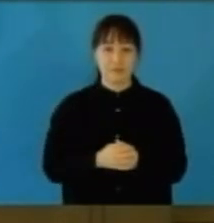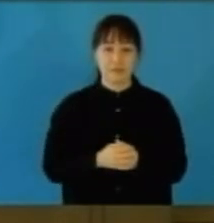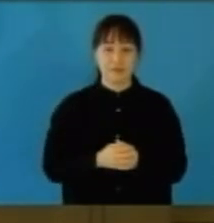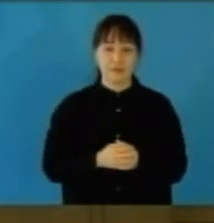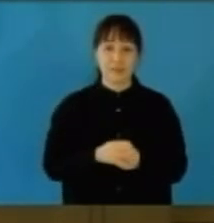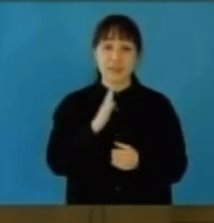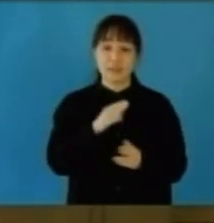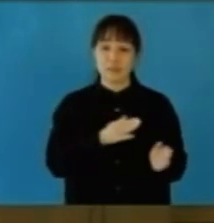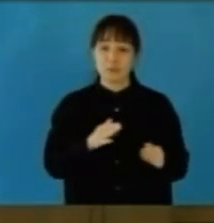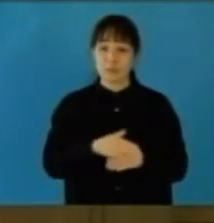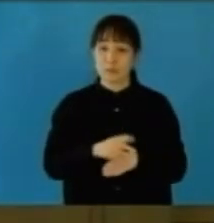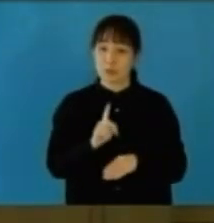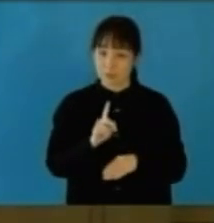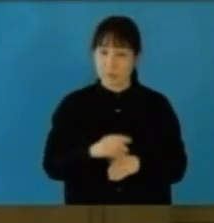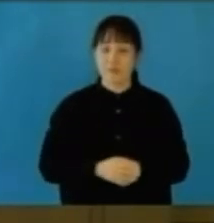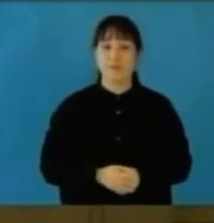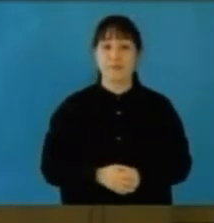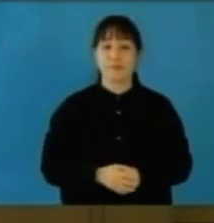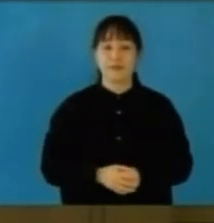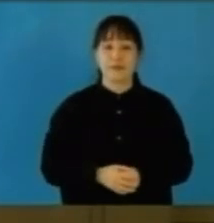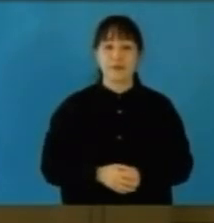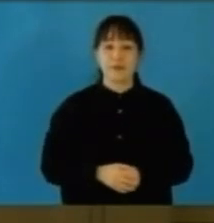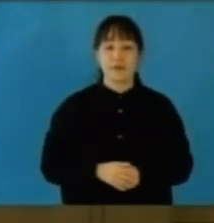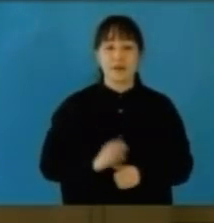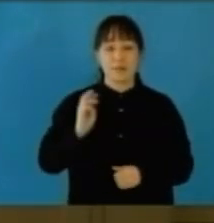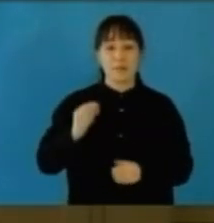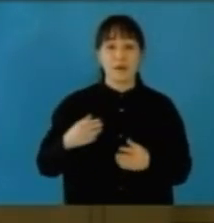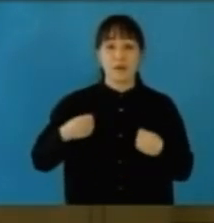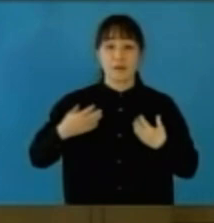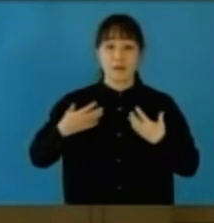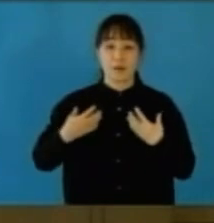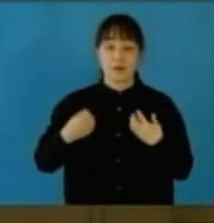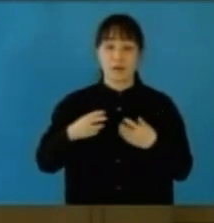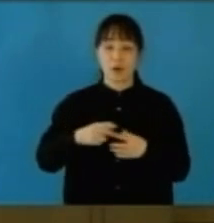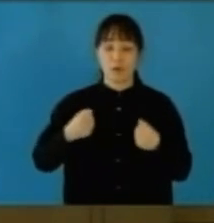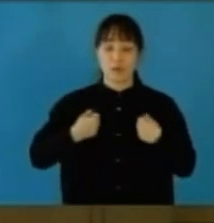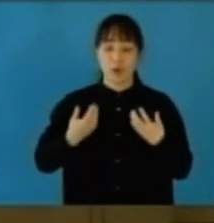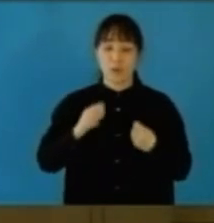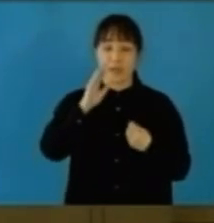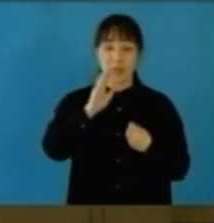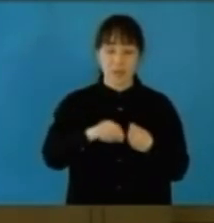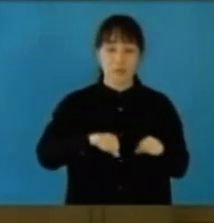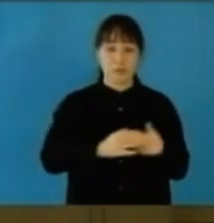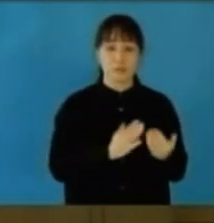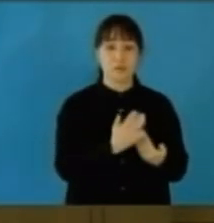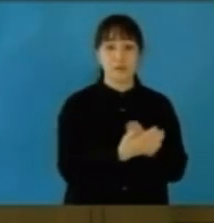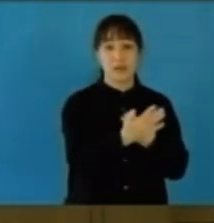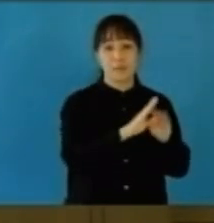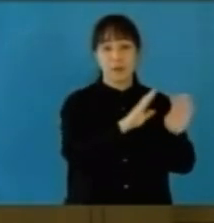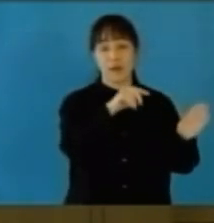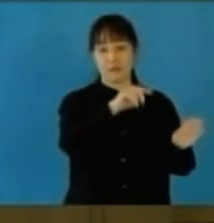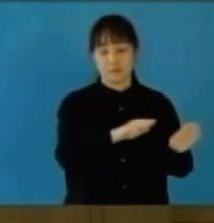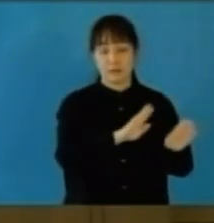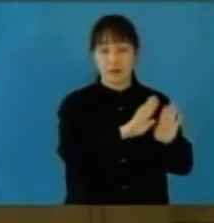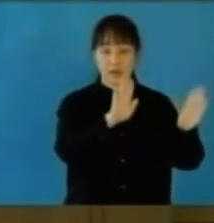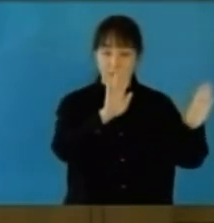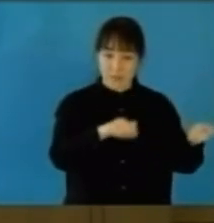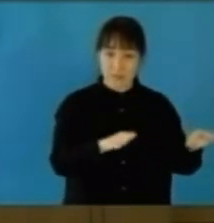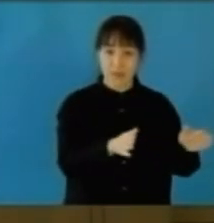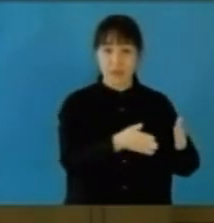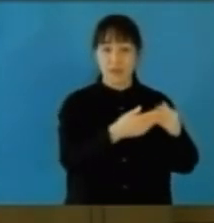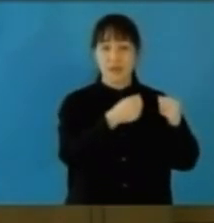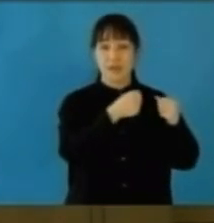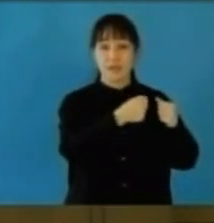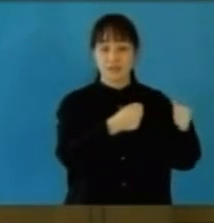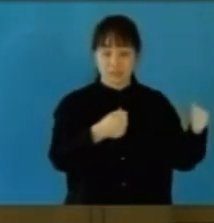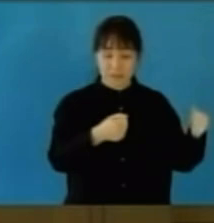されているのか、お答えください。そして、鹿児島国体後には、全国障害者スポーツ大会が開催されます。開会式、閉会式を含めて、両大会が